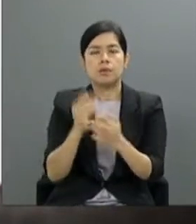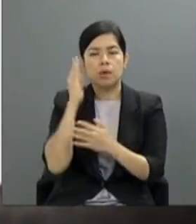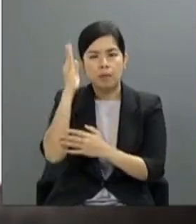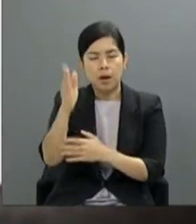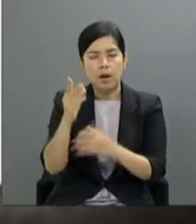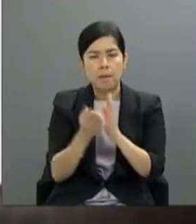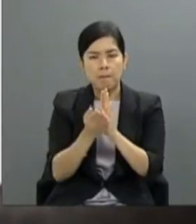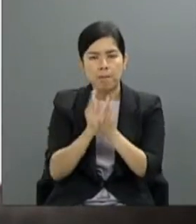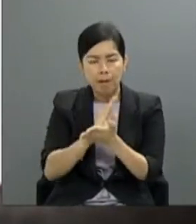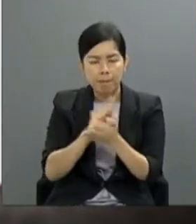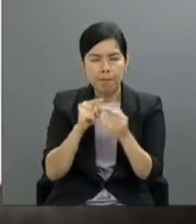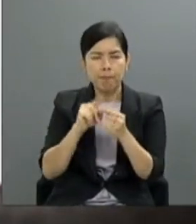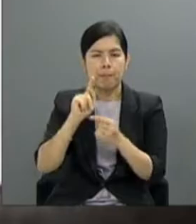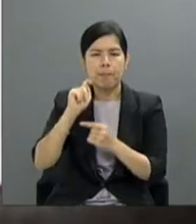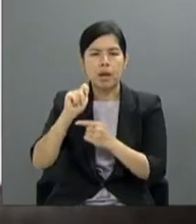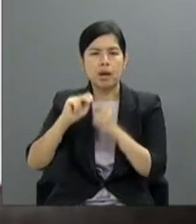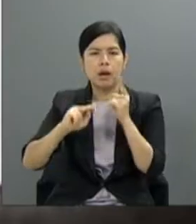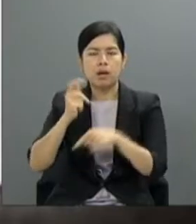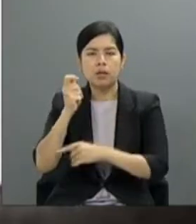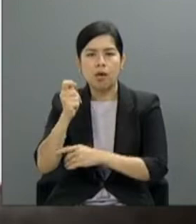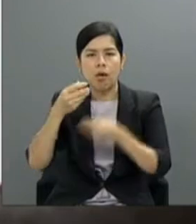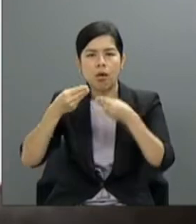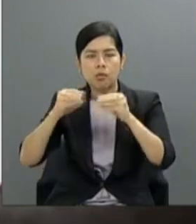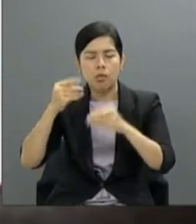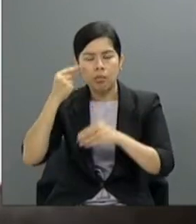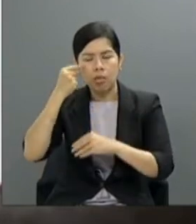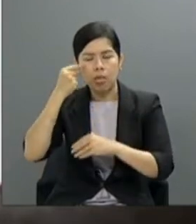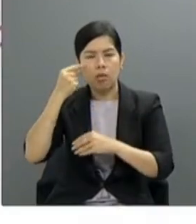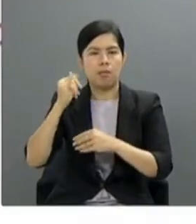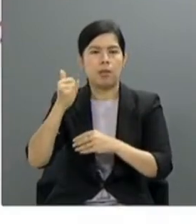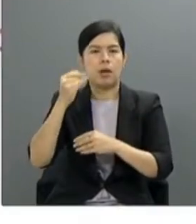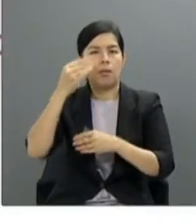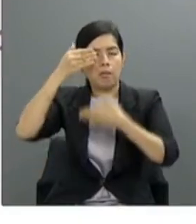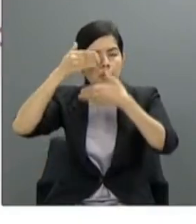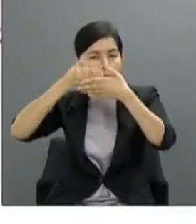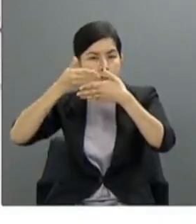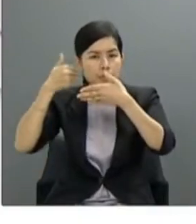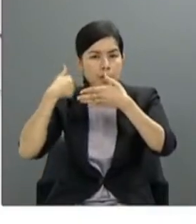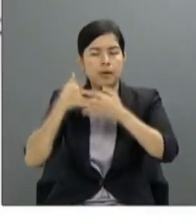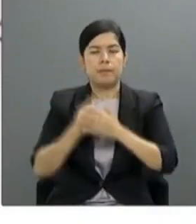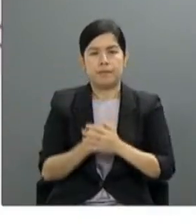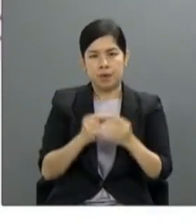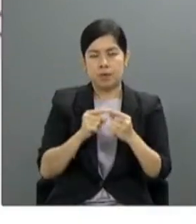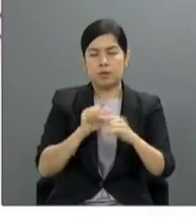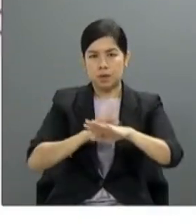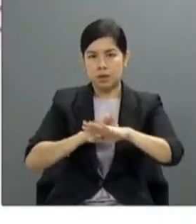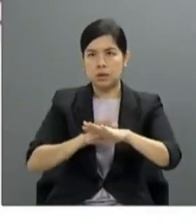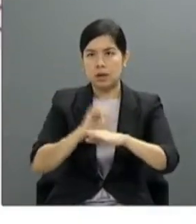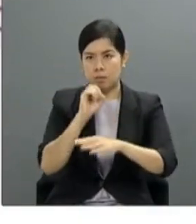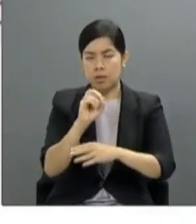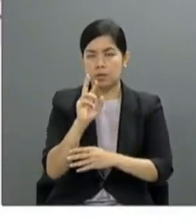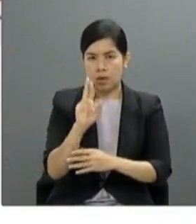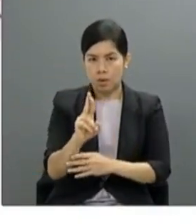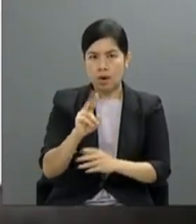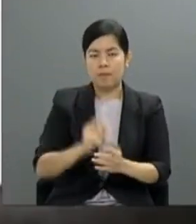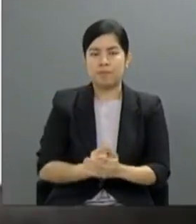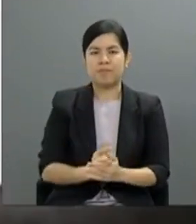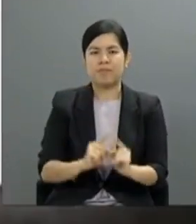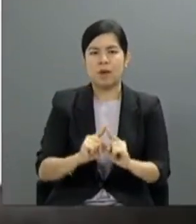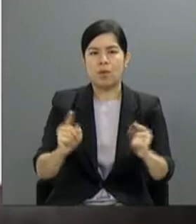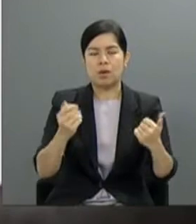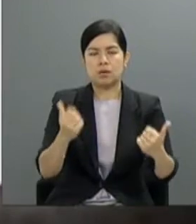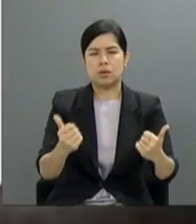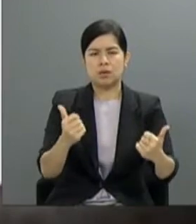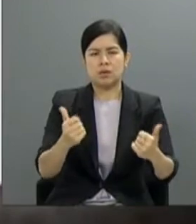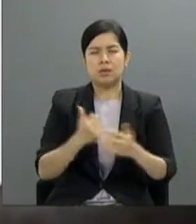อะไรพวกนี้ไงซึ่งมันก็ทางการแพทย์เขาก็บอกว่าต้องใช้ด้วยความระมัดระวังแต่ในสถานการณ์แบบนี้เนี่ยเราก็บ